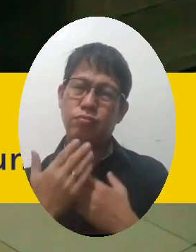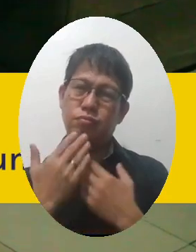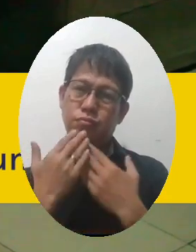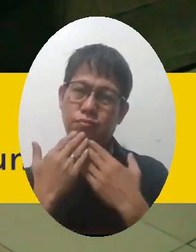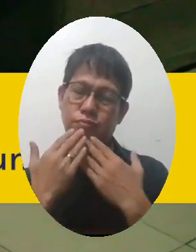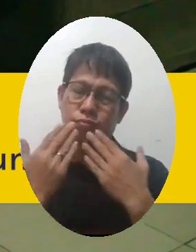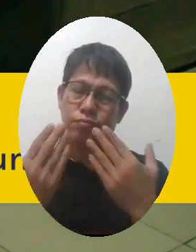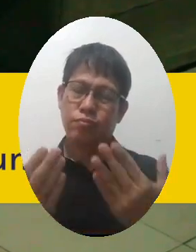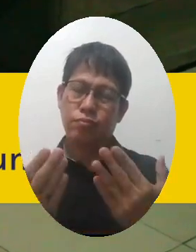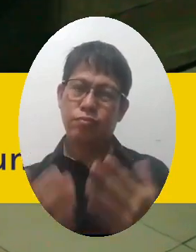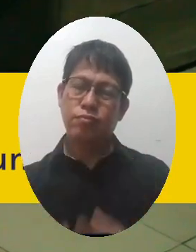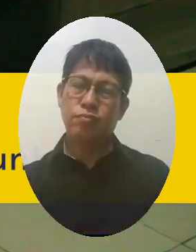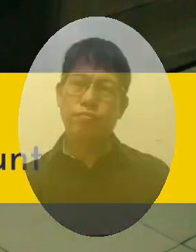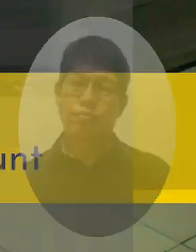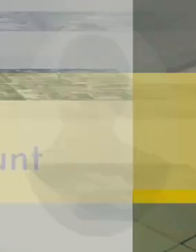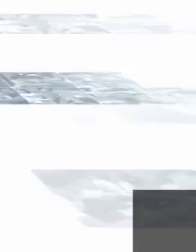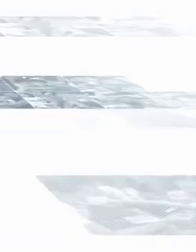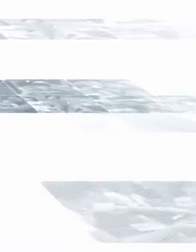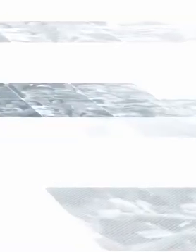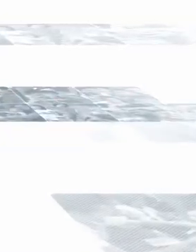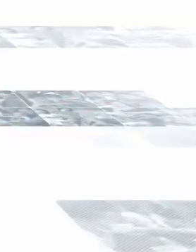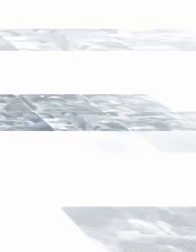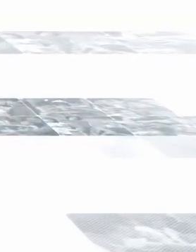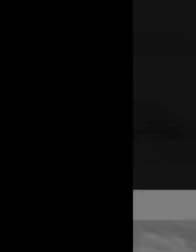donate@kapwako.org. Maraming salamat po.